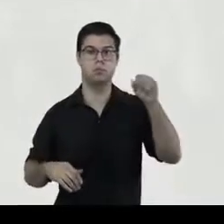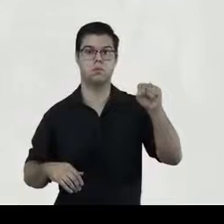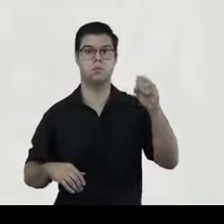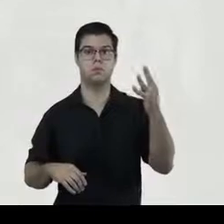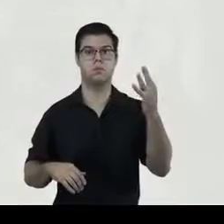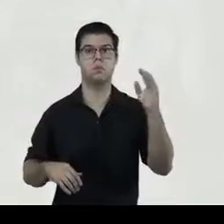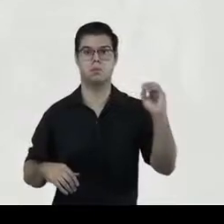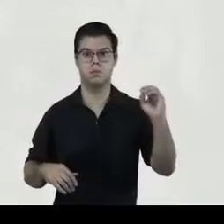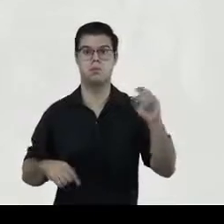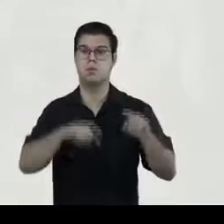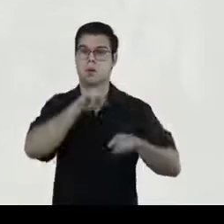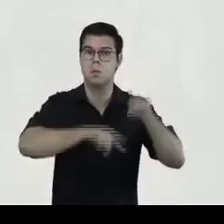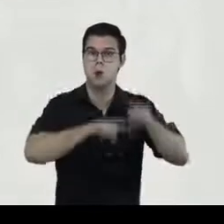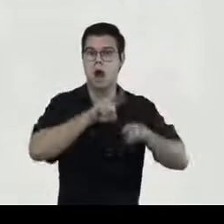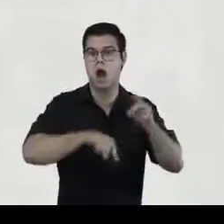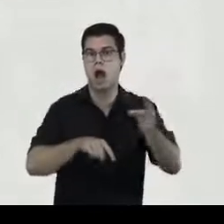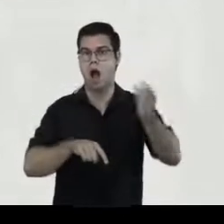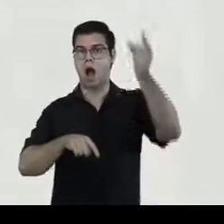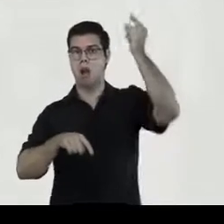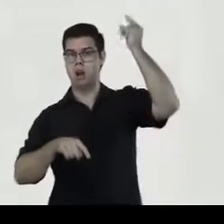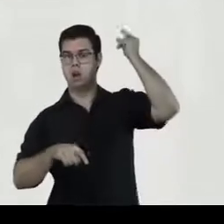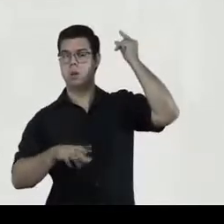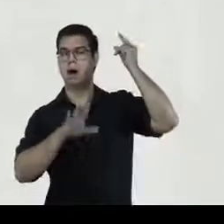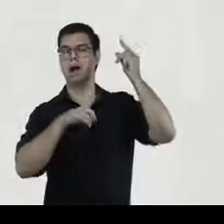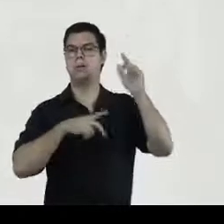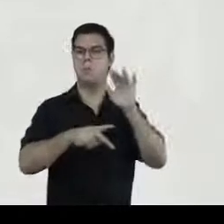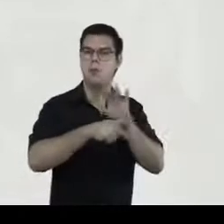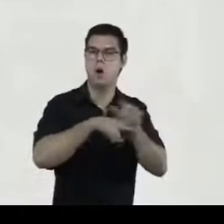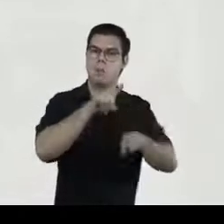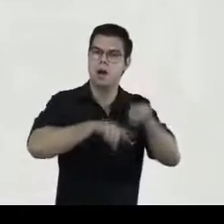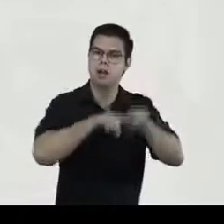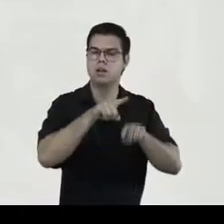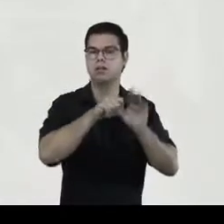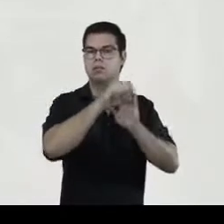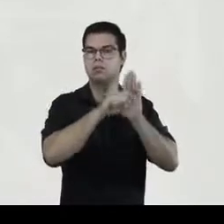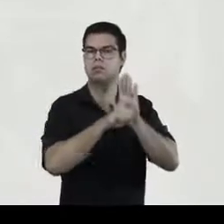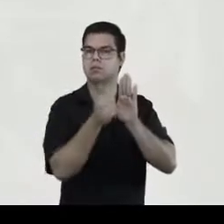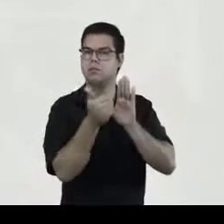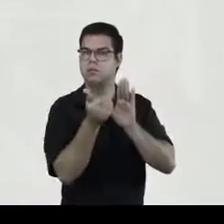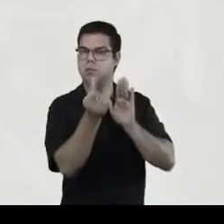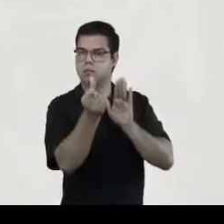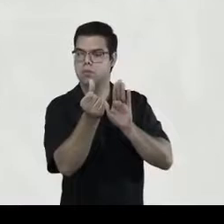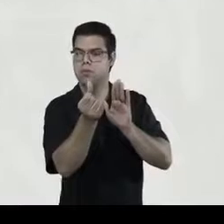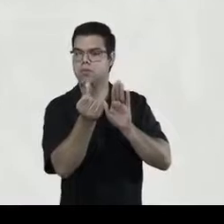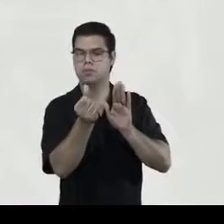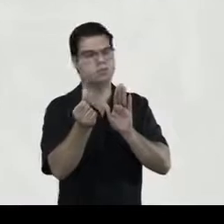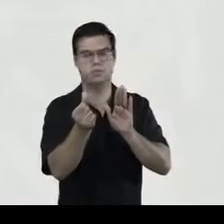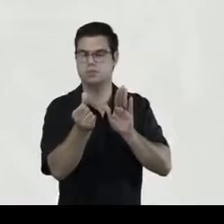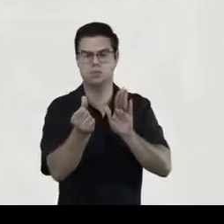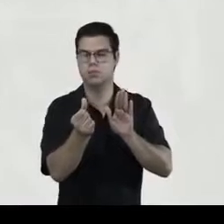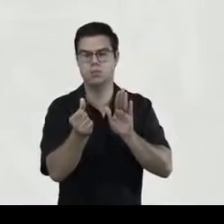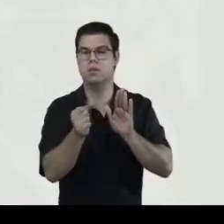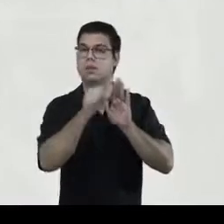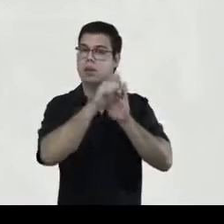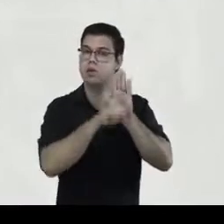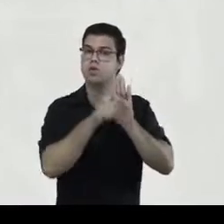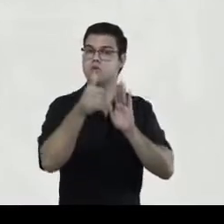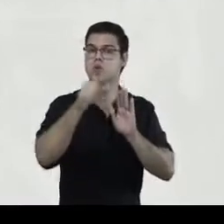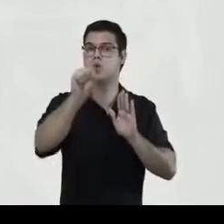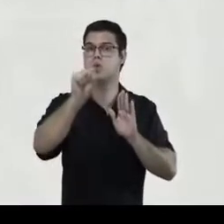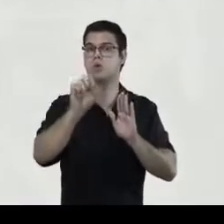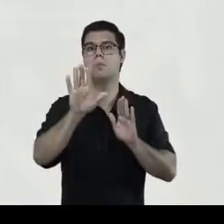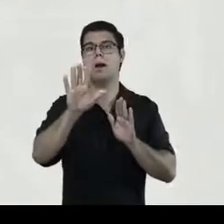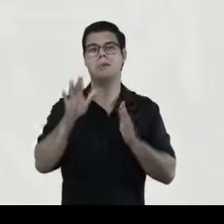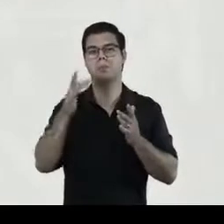ce qu'on a trouvé, c'est du matériel 18e siècle. Donc, sans doute que pour cacher les choses, on a fait quelques variantes de texte.